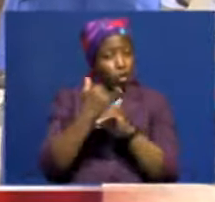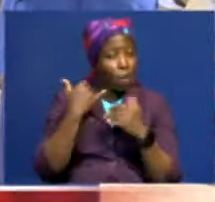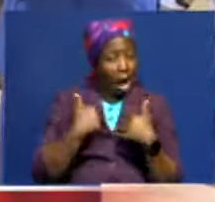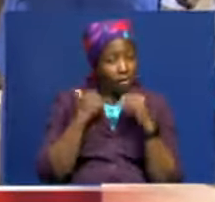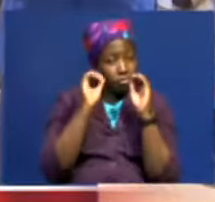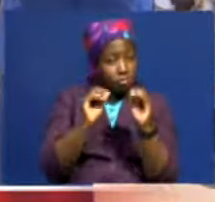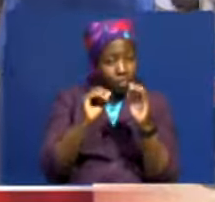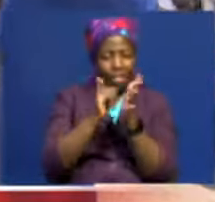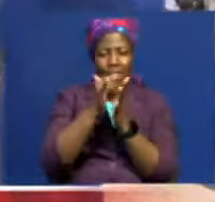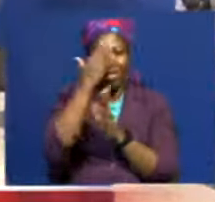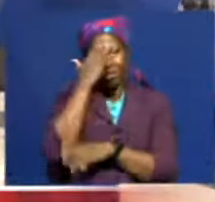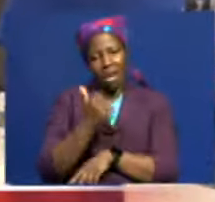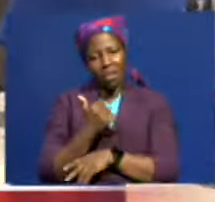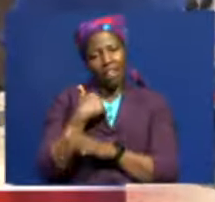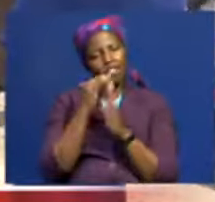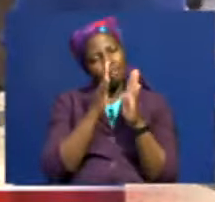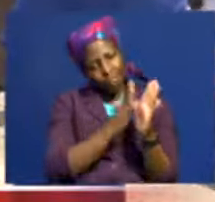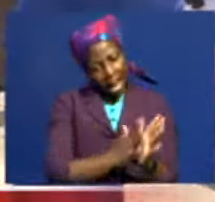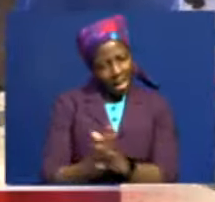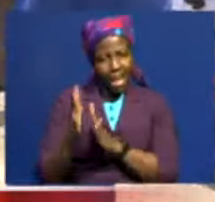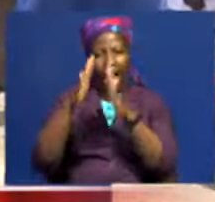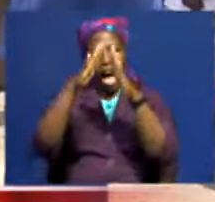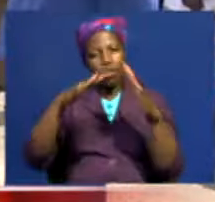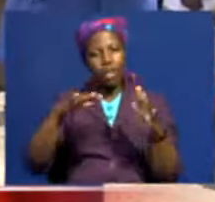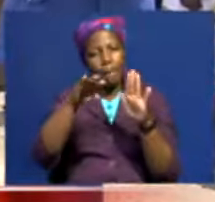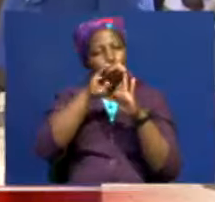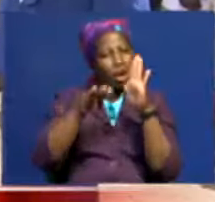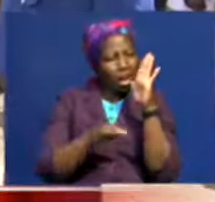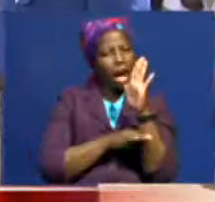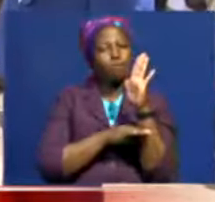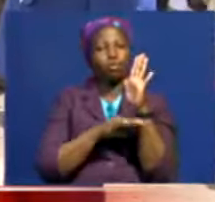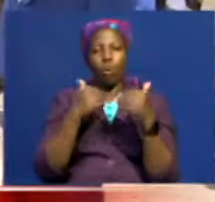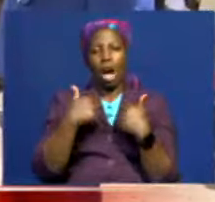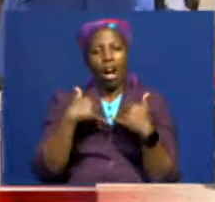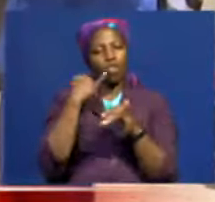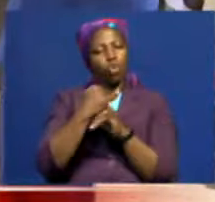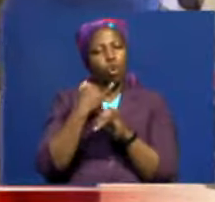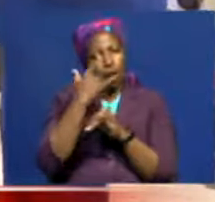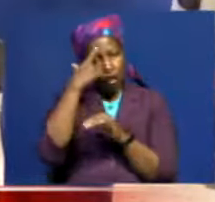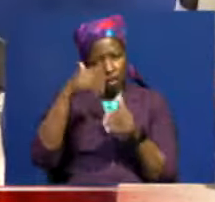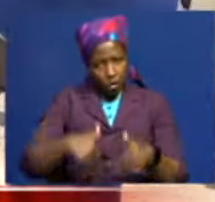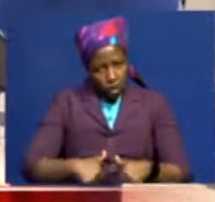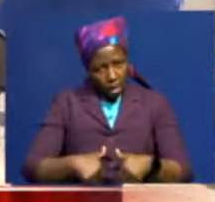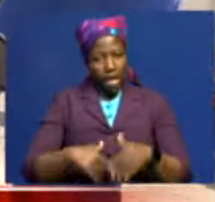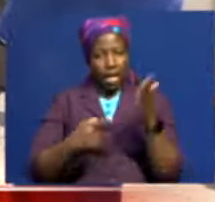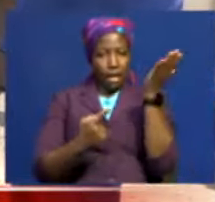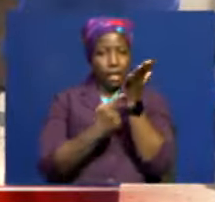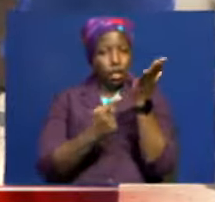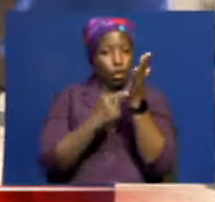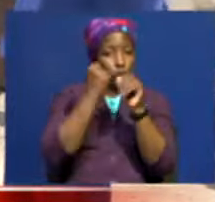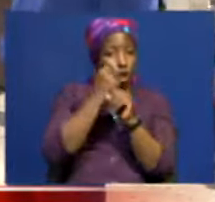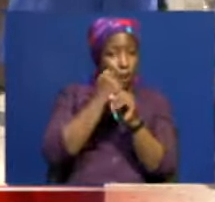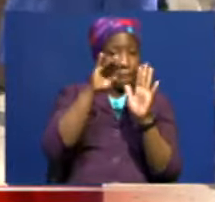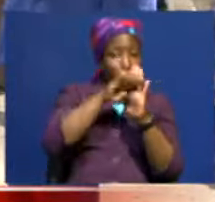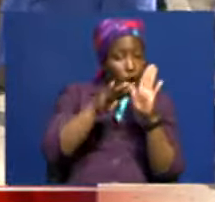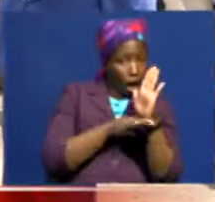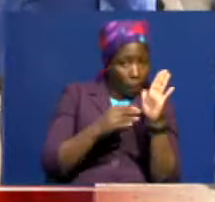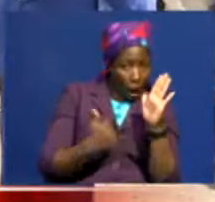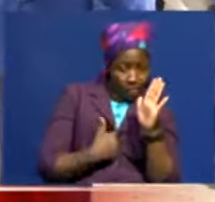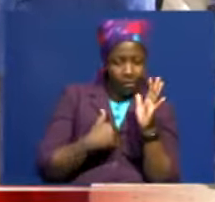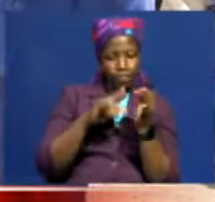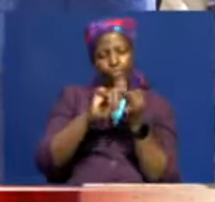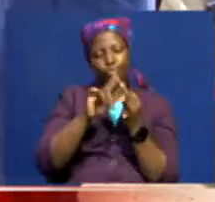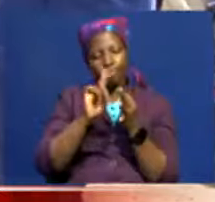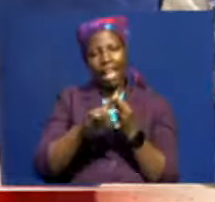program housing aj vi tang program digital tange ajira ya vijana tanga mambo ya